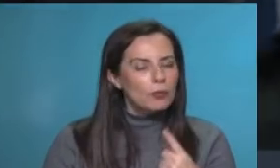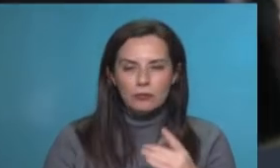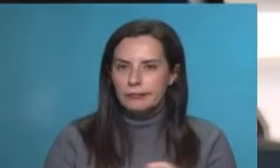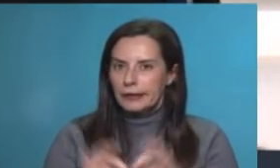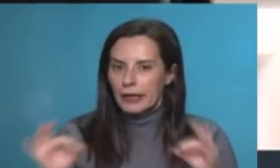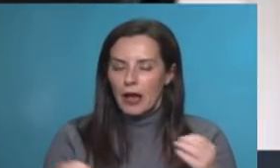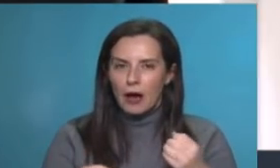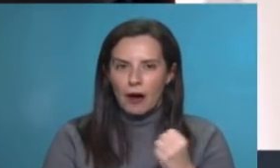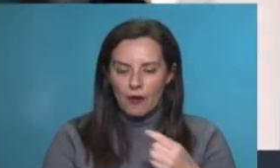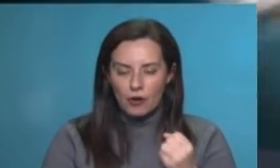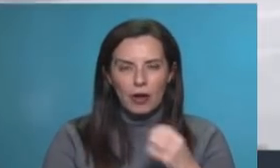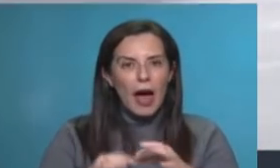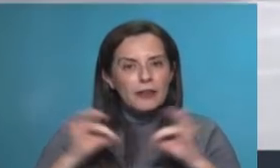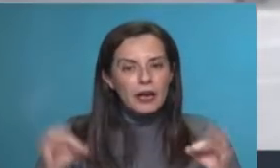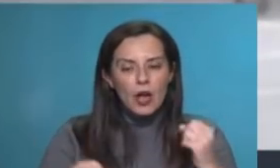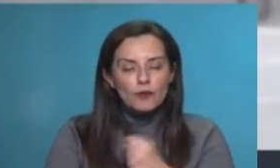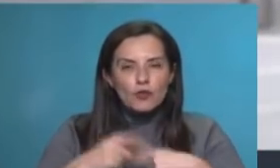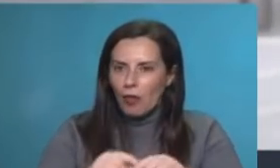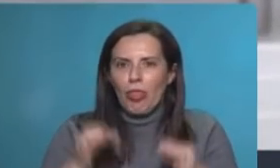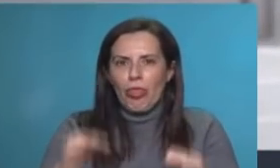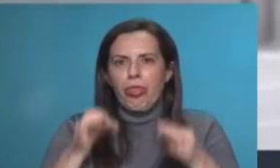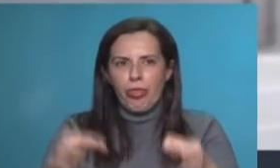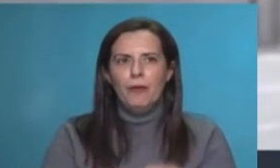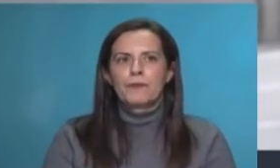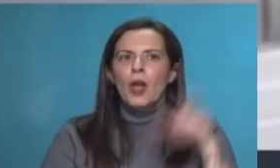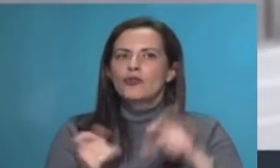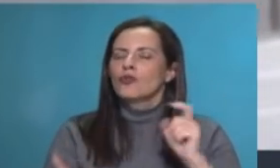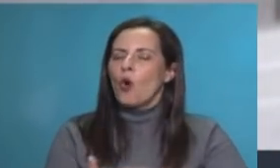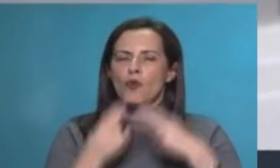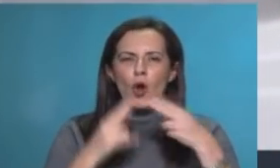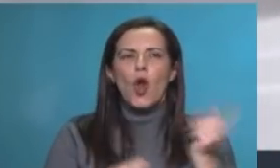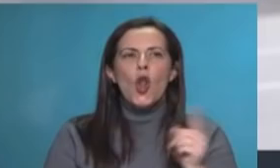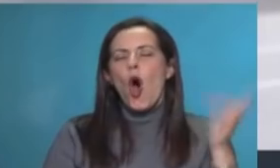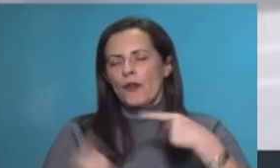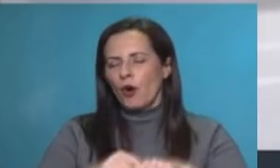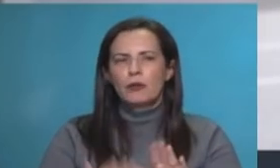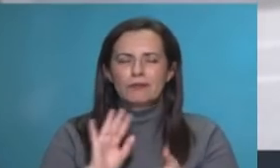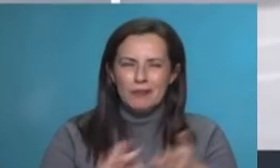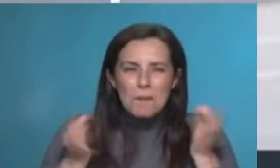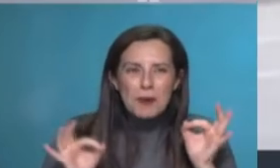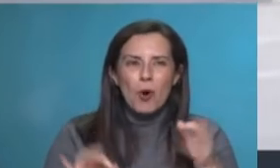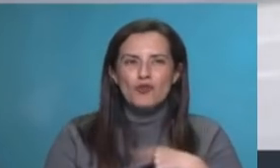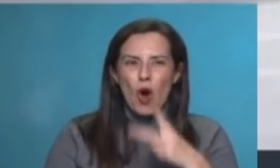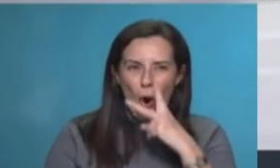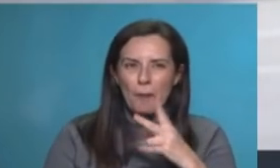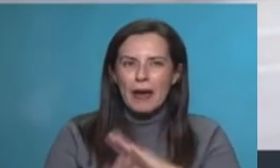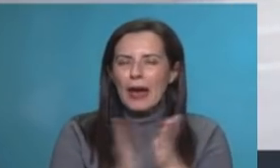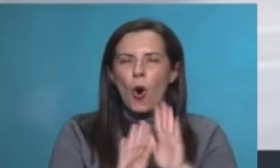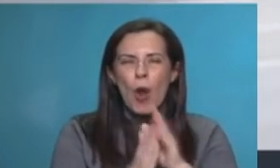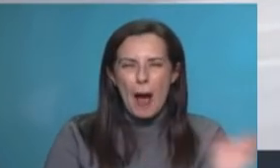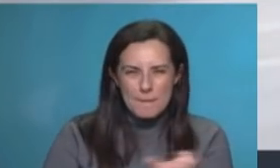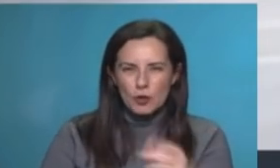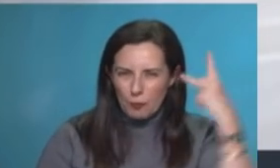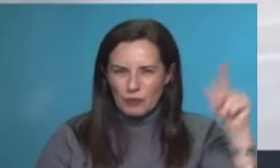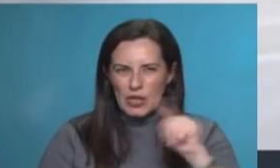הוועדה תמשיך להתעכב. הציבור דורש פתרונות, לא עוד ועדות, קל וחומר שאנחנו רואים איך כל המינוי הזה